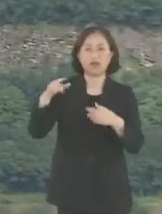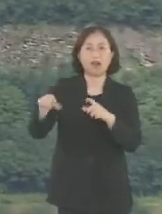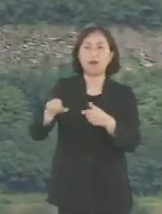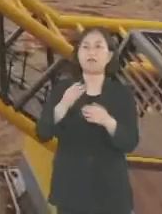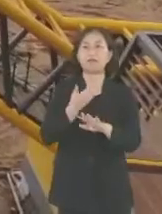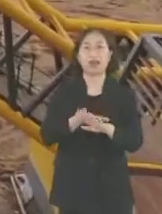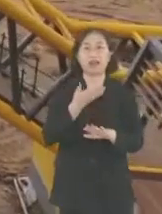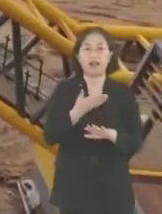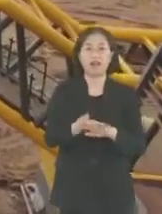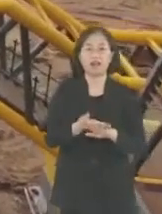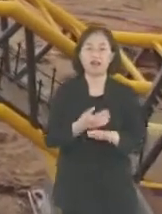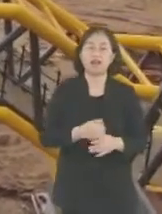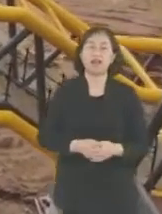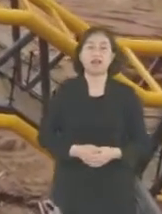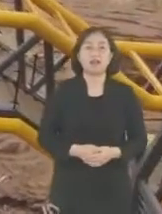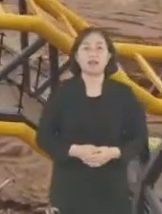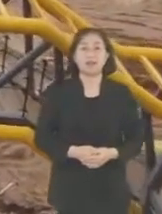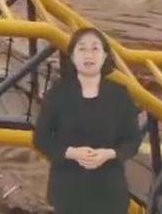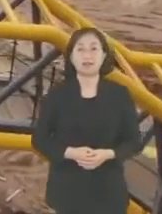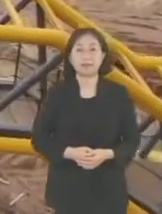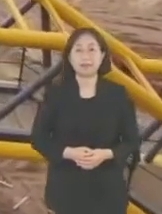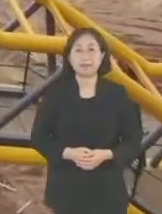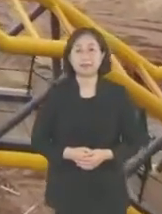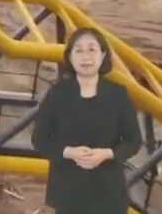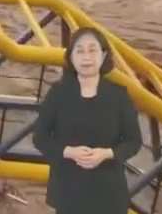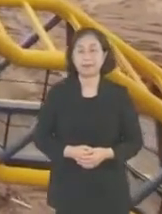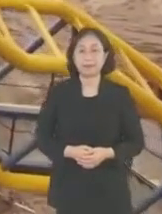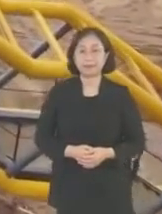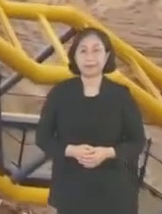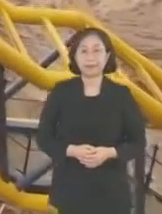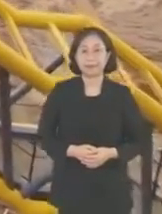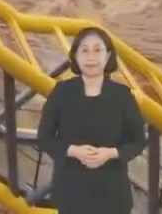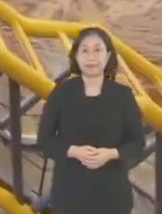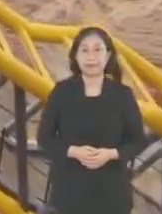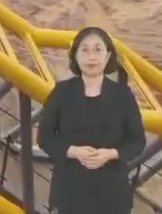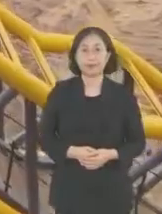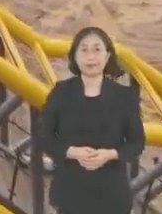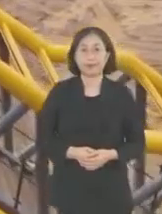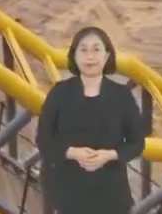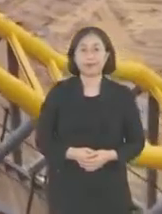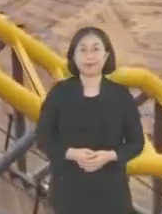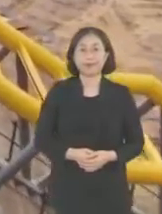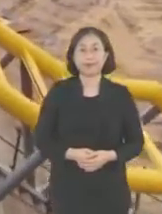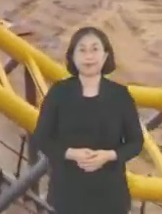사례가 늘고 있어 충남과 대조를 이루고 있습니다. TJB 조형준입니다.